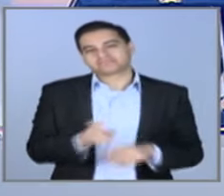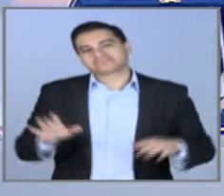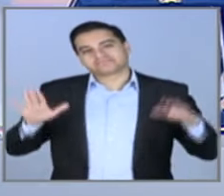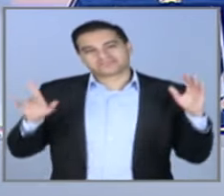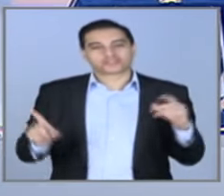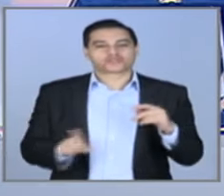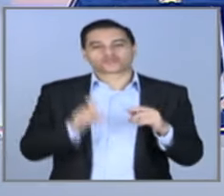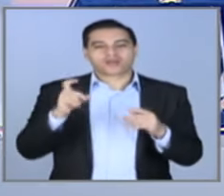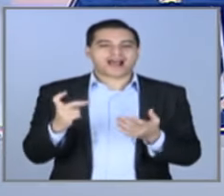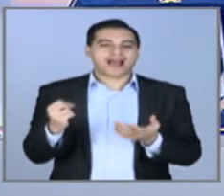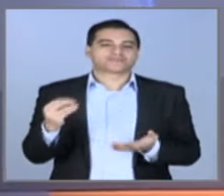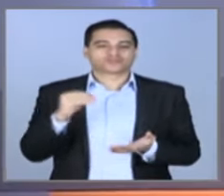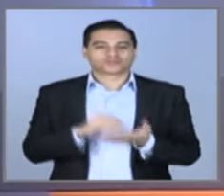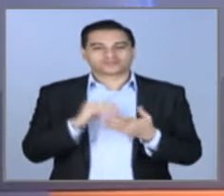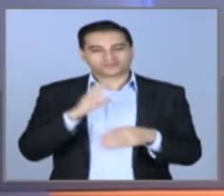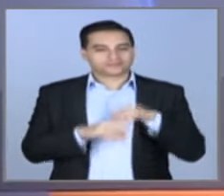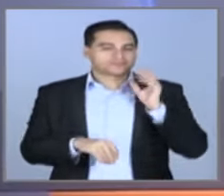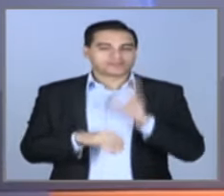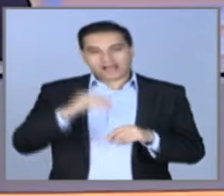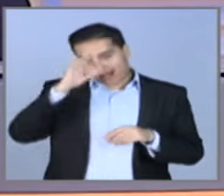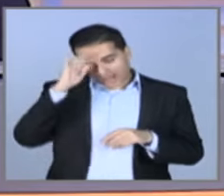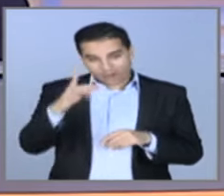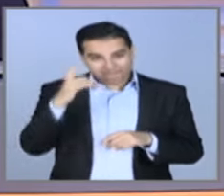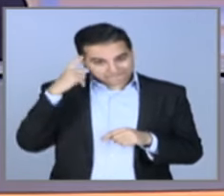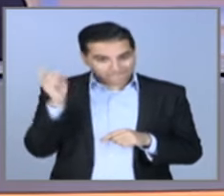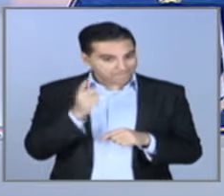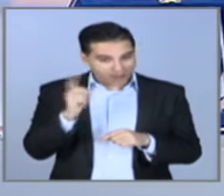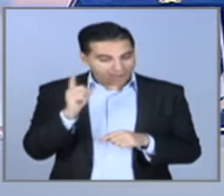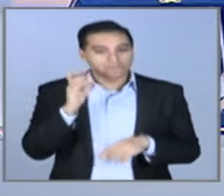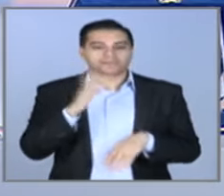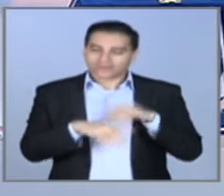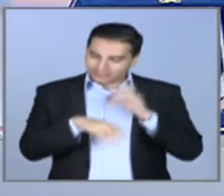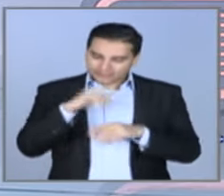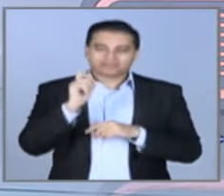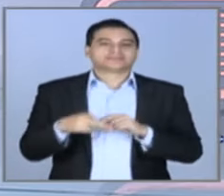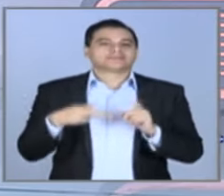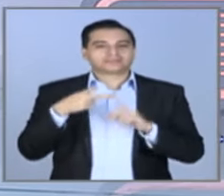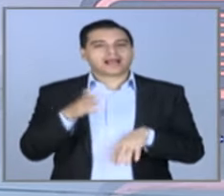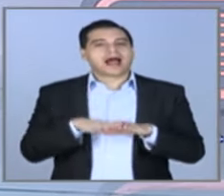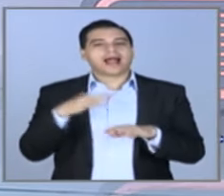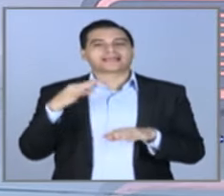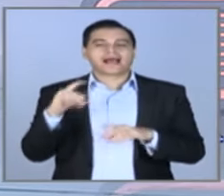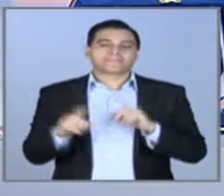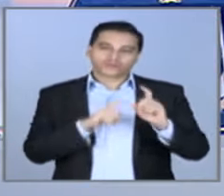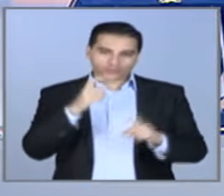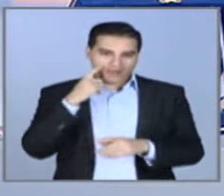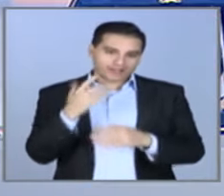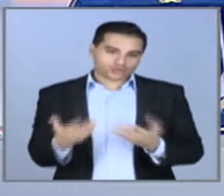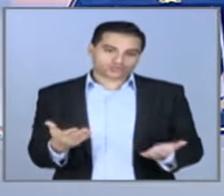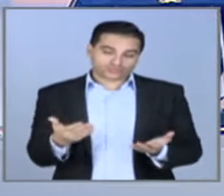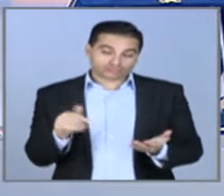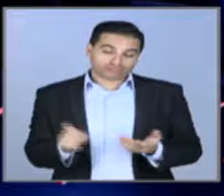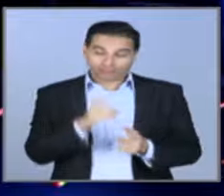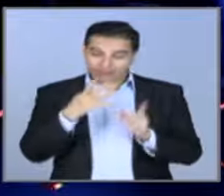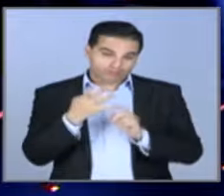سؤال ب25، لو ما تجاوبش هنسأل الهدف الذهبي، اتفقنا؟